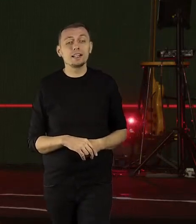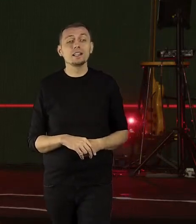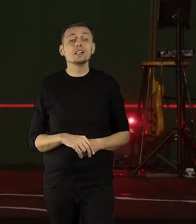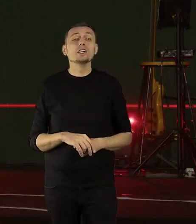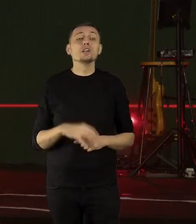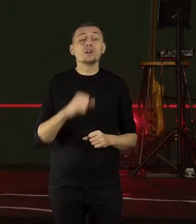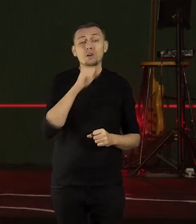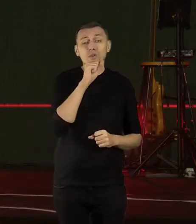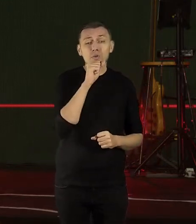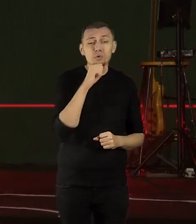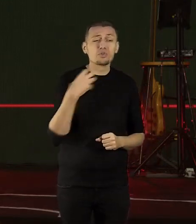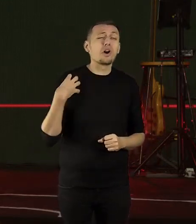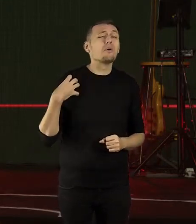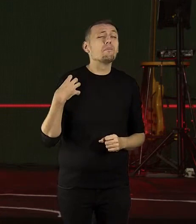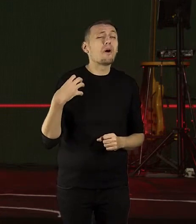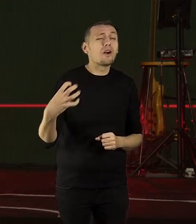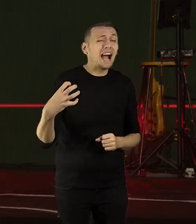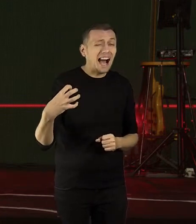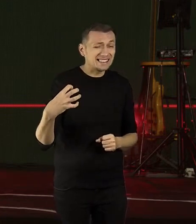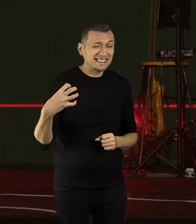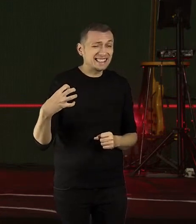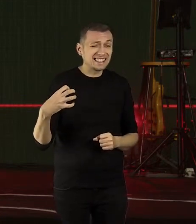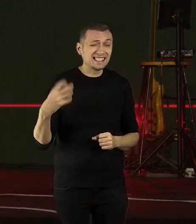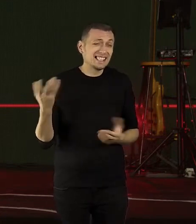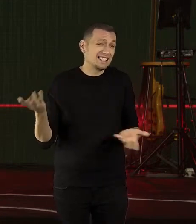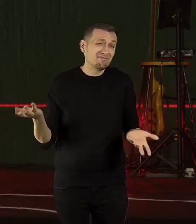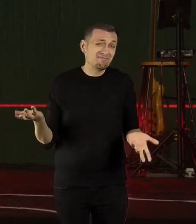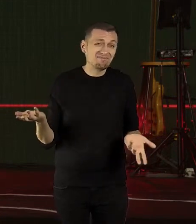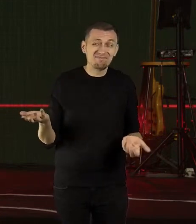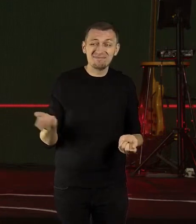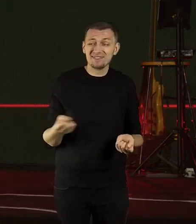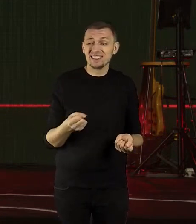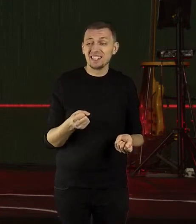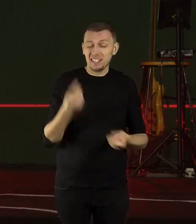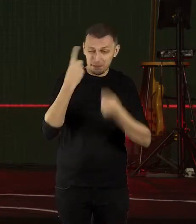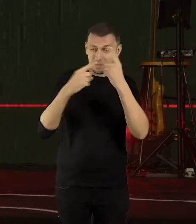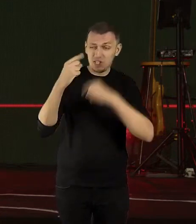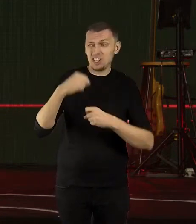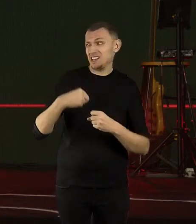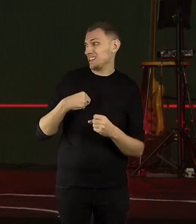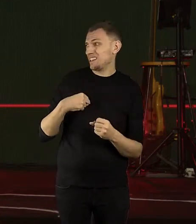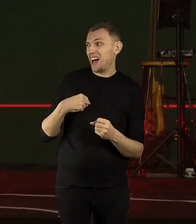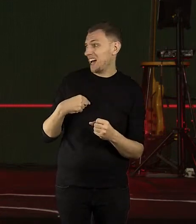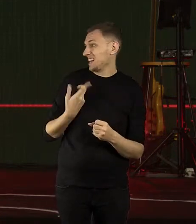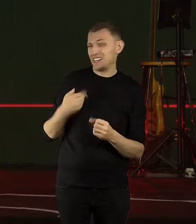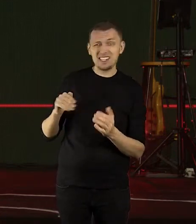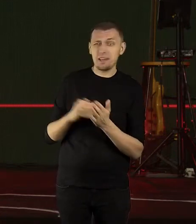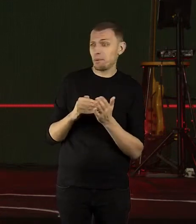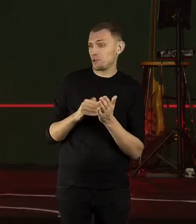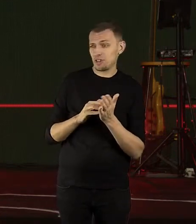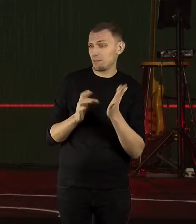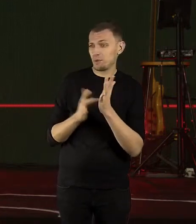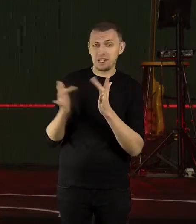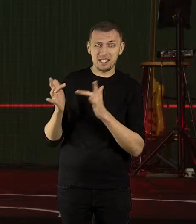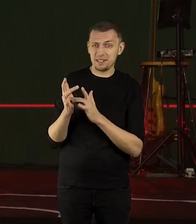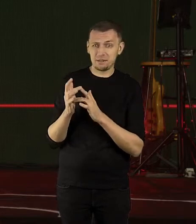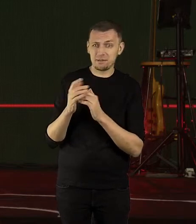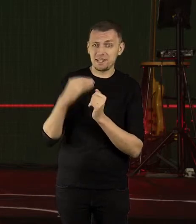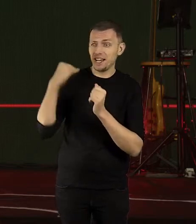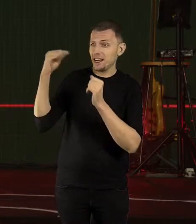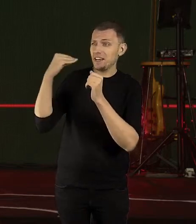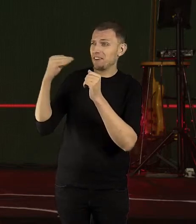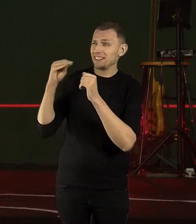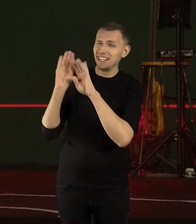często nie widzą swojej potrzeby Chrystusa, więc ignorują Ewangelię. Tak samo jak ludzie, którzy są bogaci w